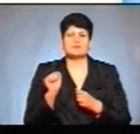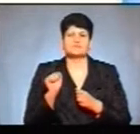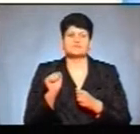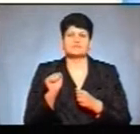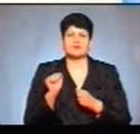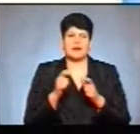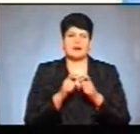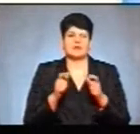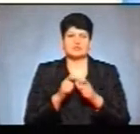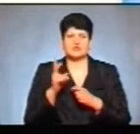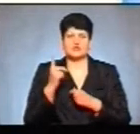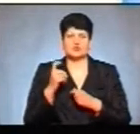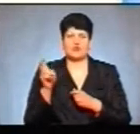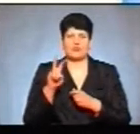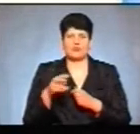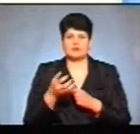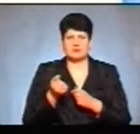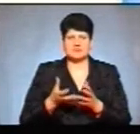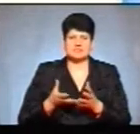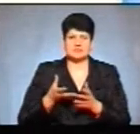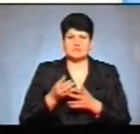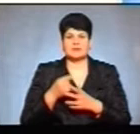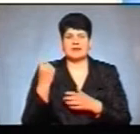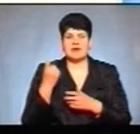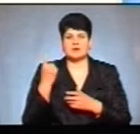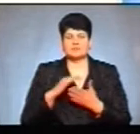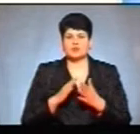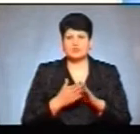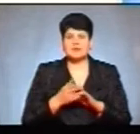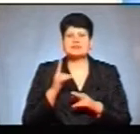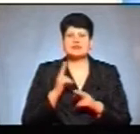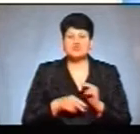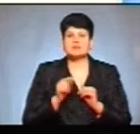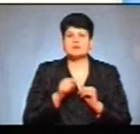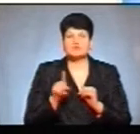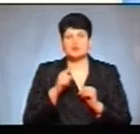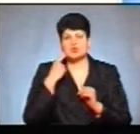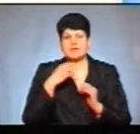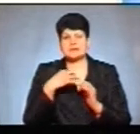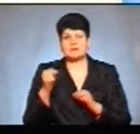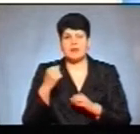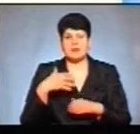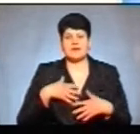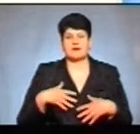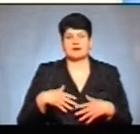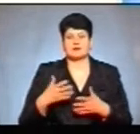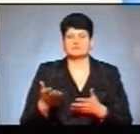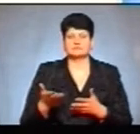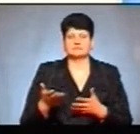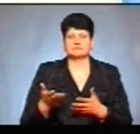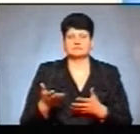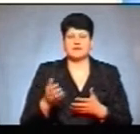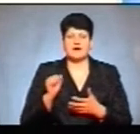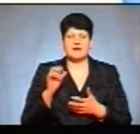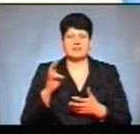дисконтну карточку на 100 доларів отримав, розплатились харківськими угодами, які закінчились тим, що Росія забрала Крим, окупувала,